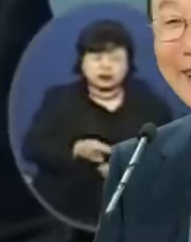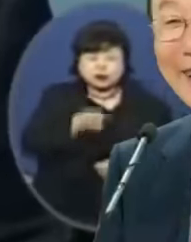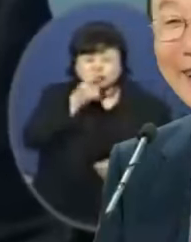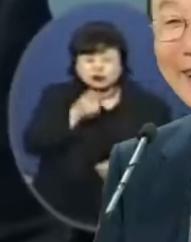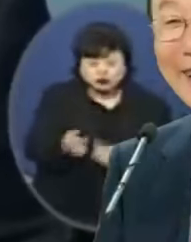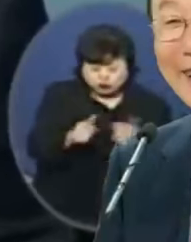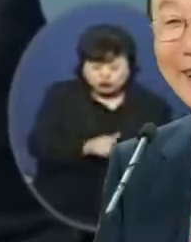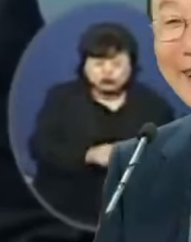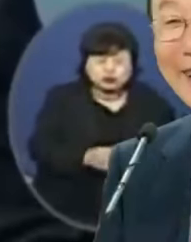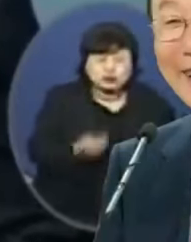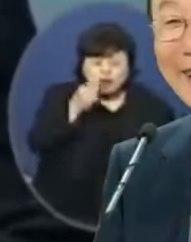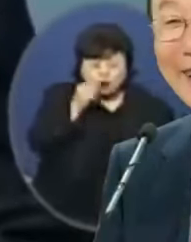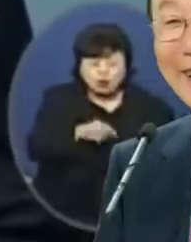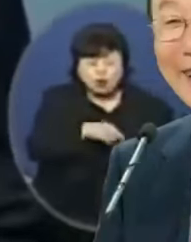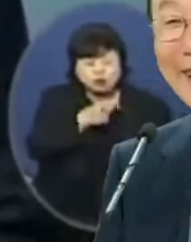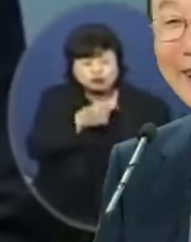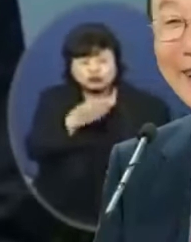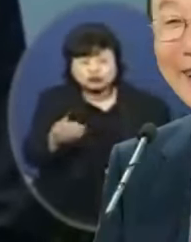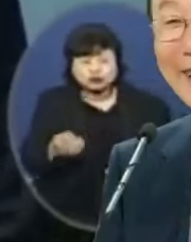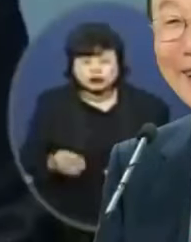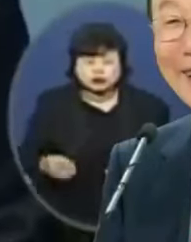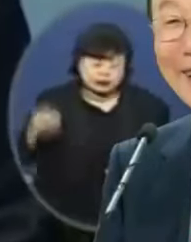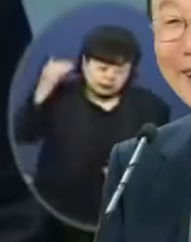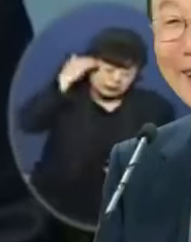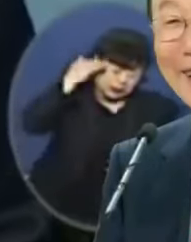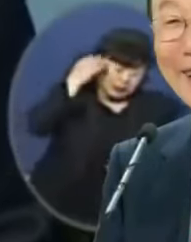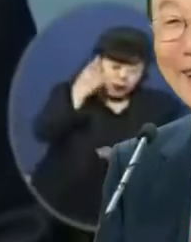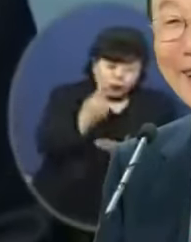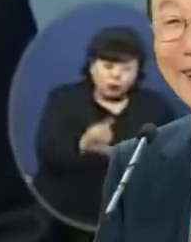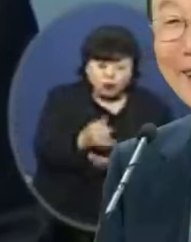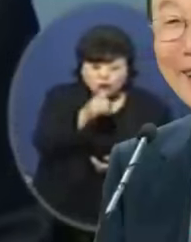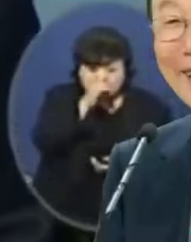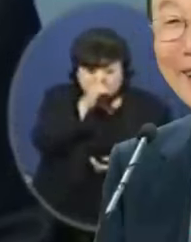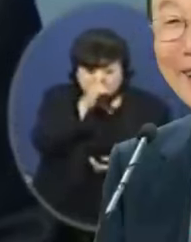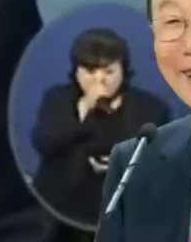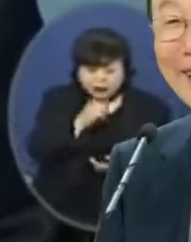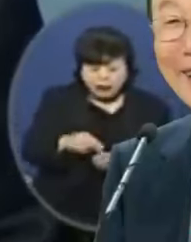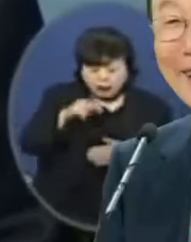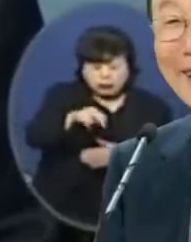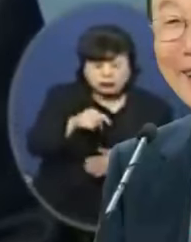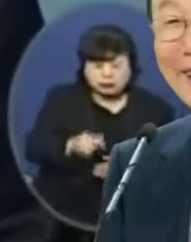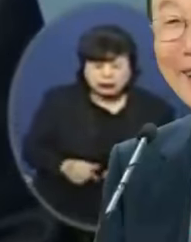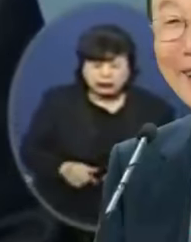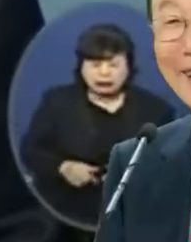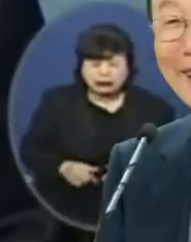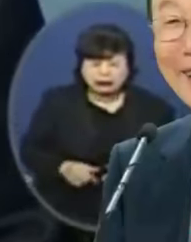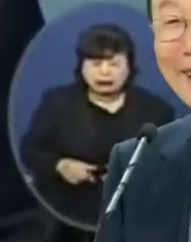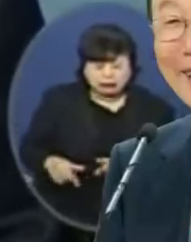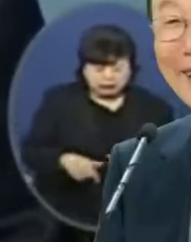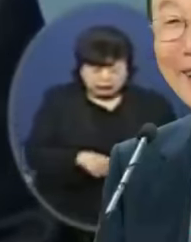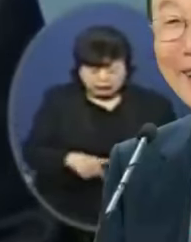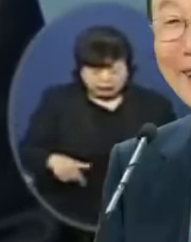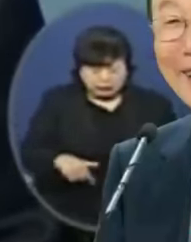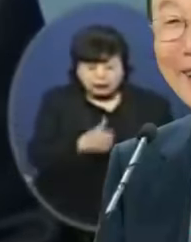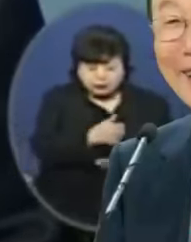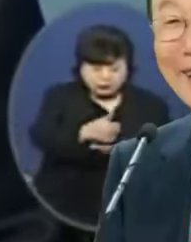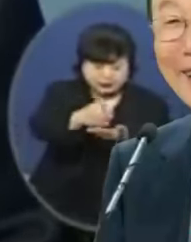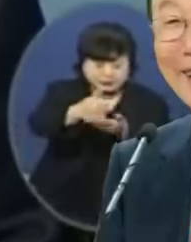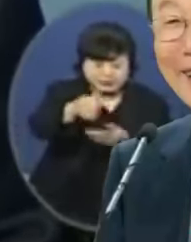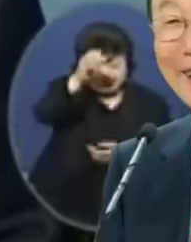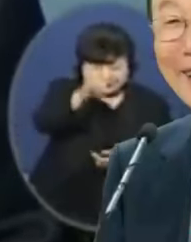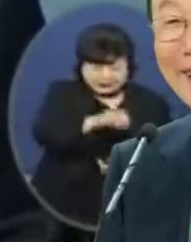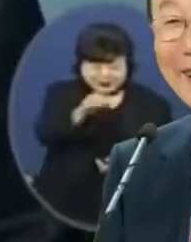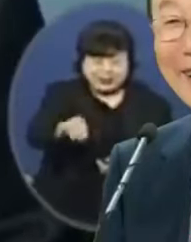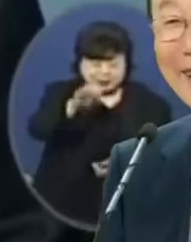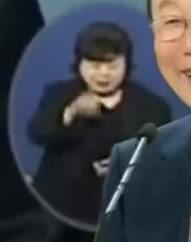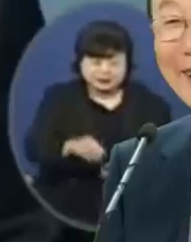공포의 요단강물이 넘실 흐르고 있는데 그거 건널 수도 없고 이 어떻게 하는 것입니까? 그러나 주님은 십자가에서